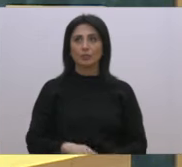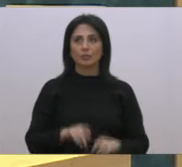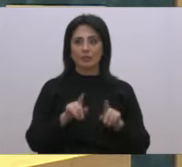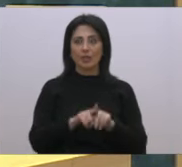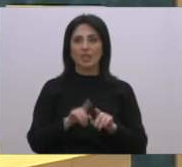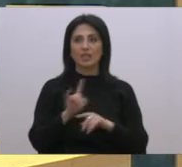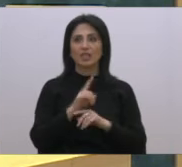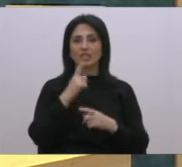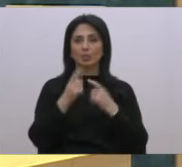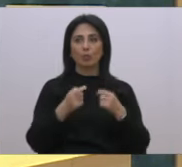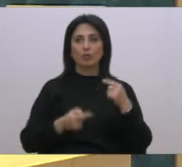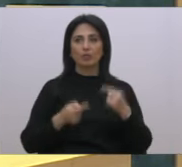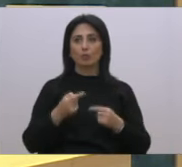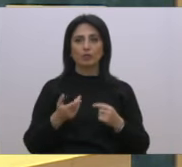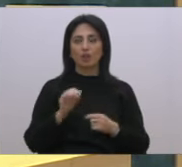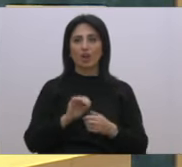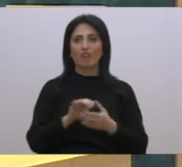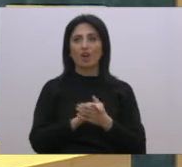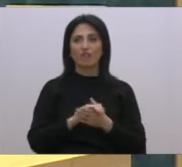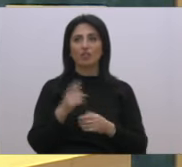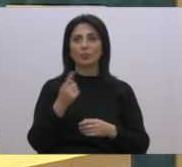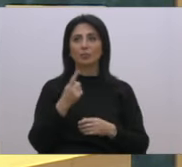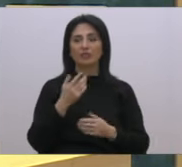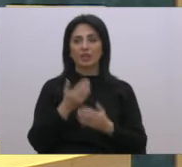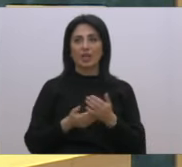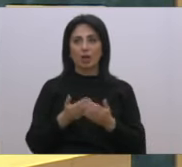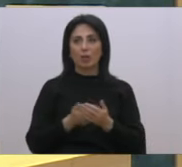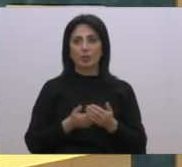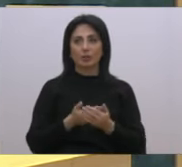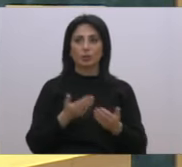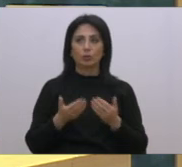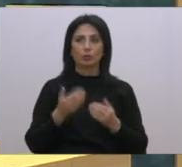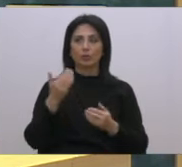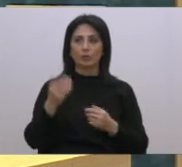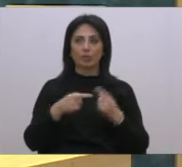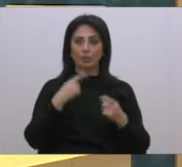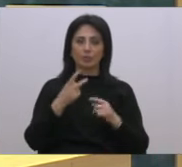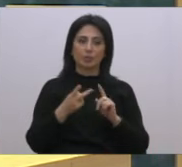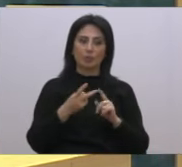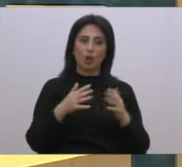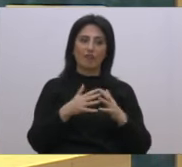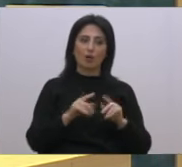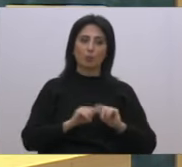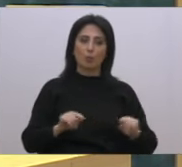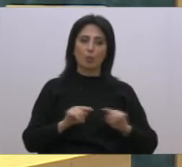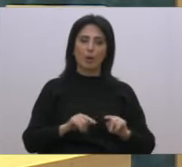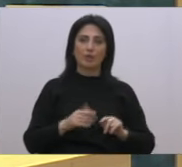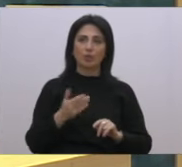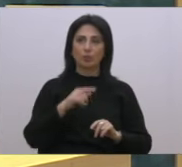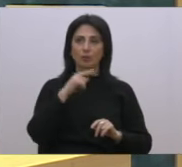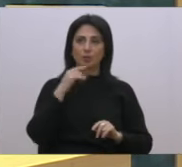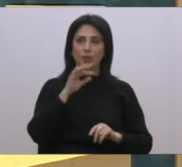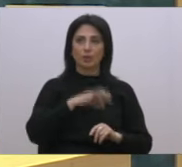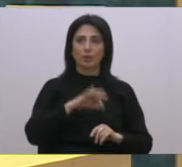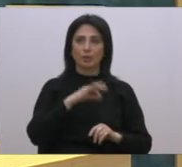ასევე დეზინფორმაციასთან ბრძოლაზე, რომელიც ევროკავშირის პირველი რეკომენდაციაა, თუმცა თქვენ ისაუბრეთ მეორე ფრონტის პროპაგანდაზე, რომელსაც რუსეთი